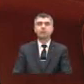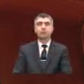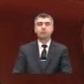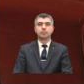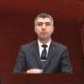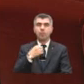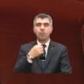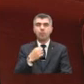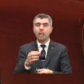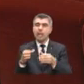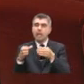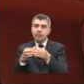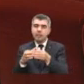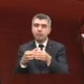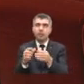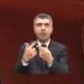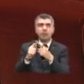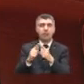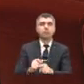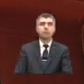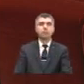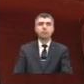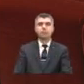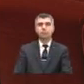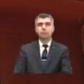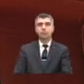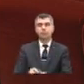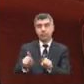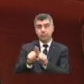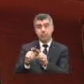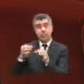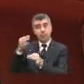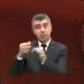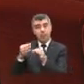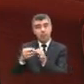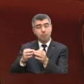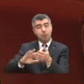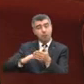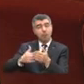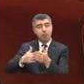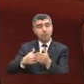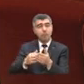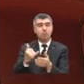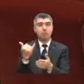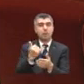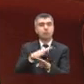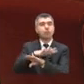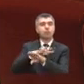ذوك الاقسام المتخصصه رغم انني غير مقتنع بها. وين نديروا محكمه؟ نديروا محكمه على الاقل على مستوى كل